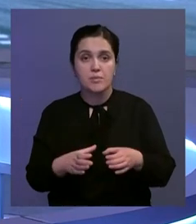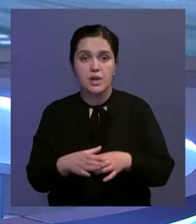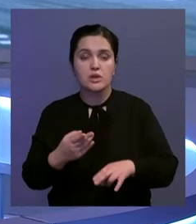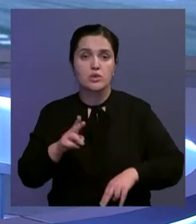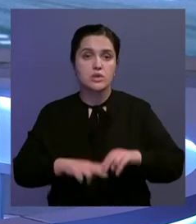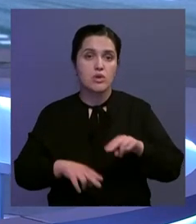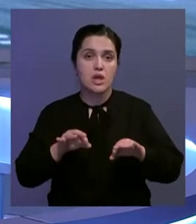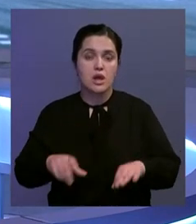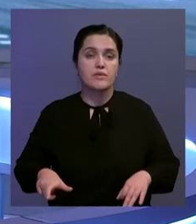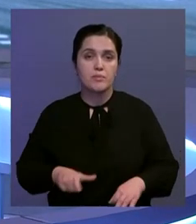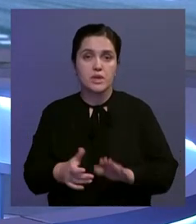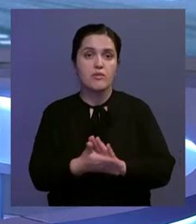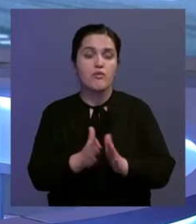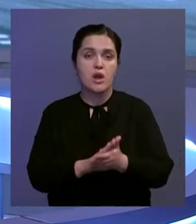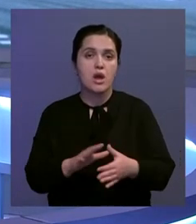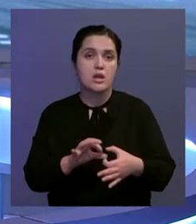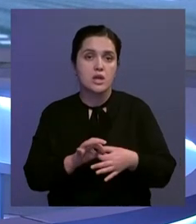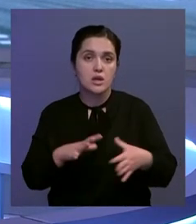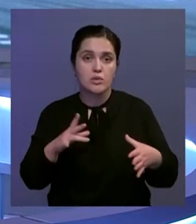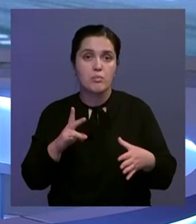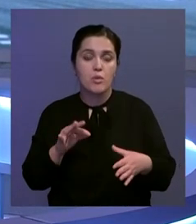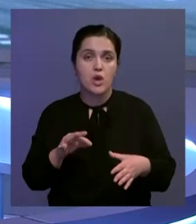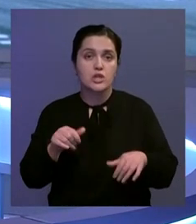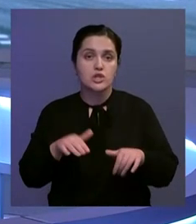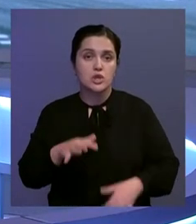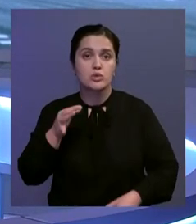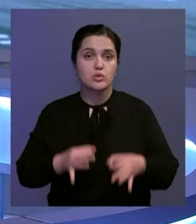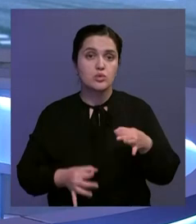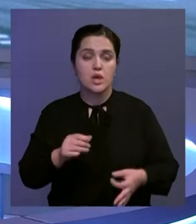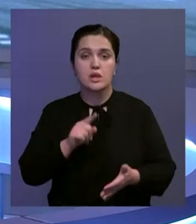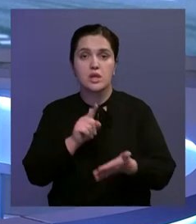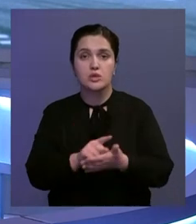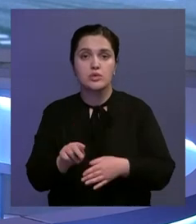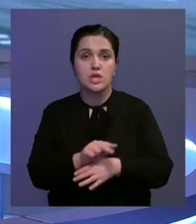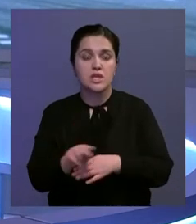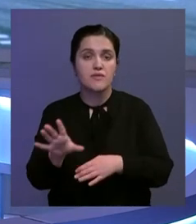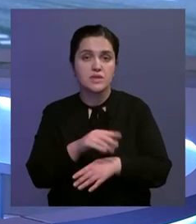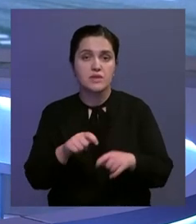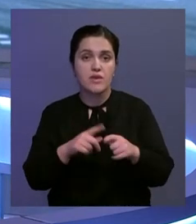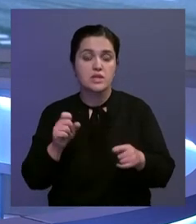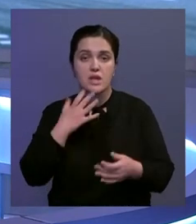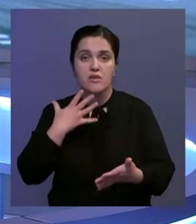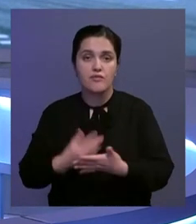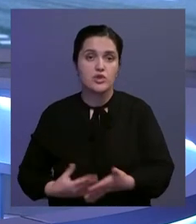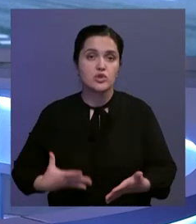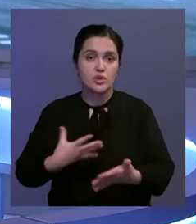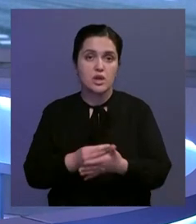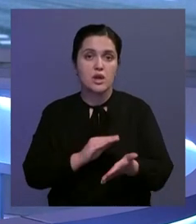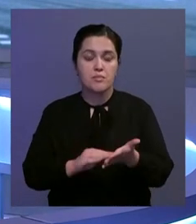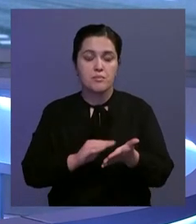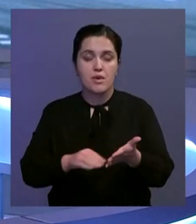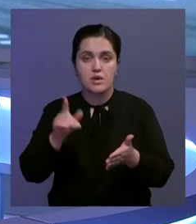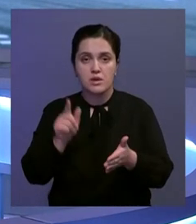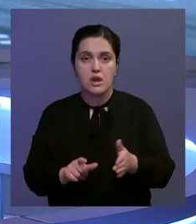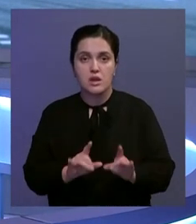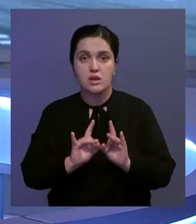С компанией, которая строила автобан, договор расторгнут, но по решению суда подрядчики должны устранить все дефекты за свой счет.